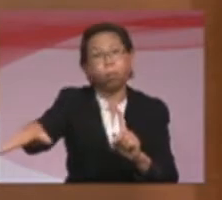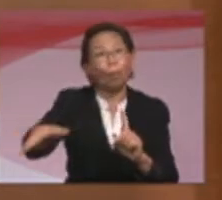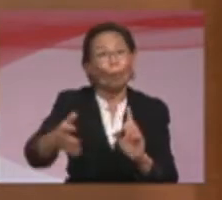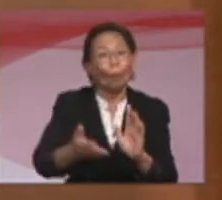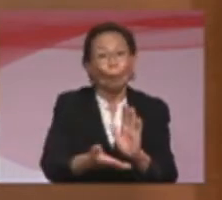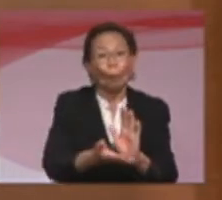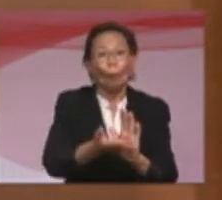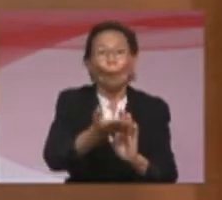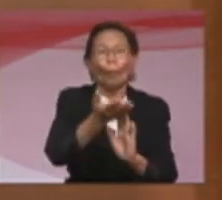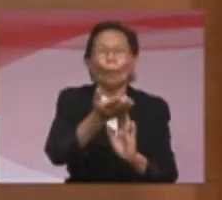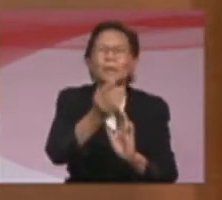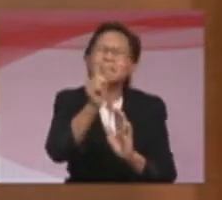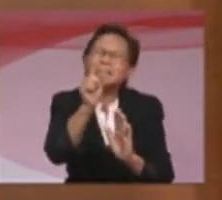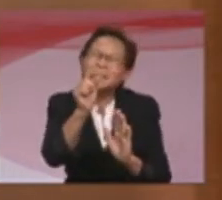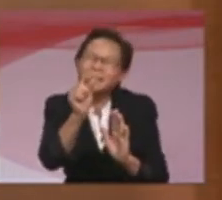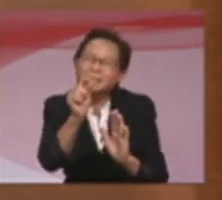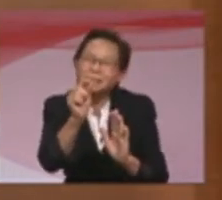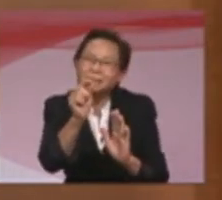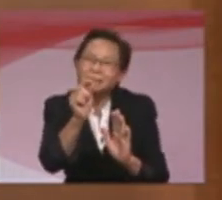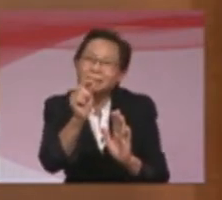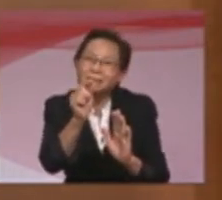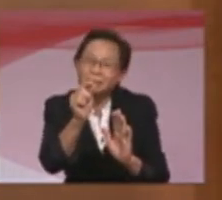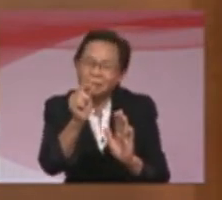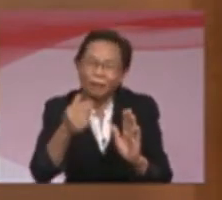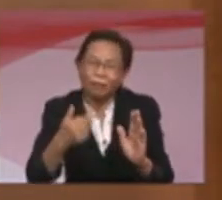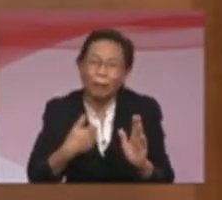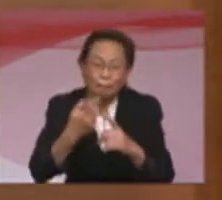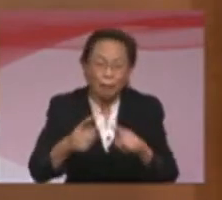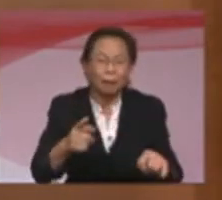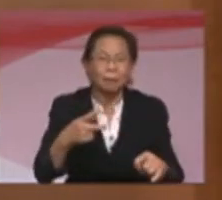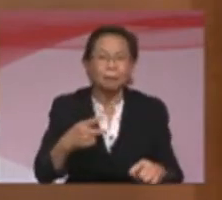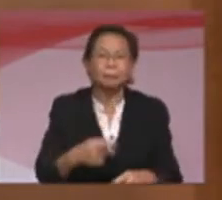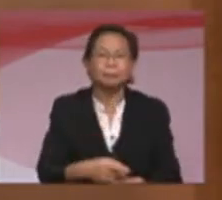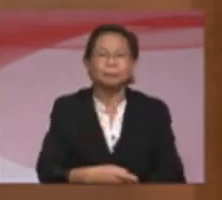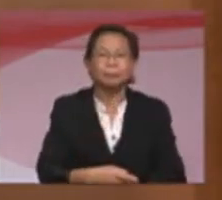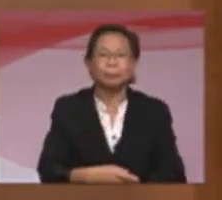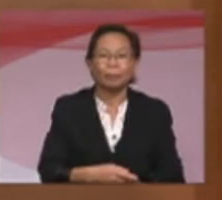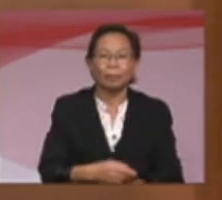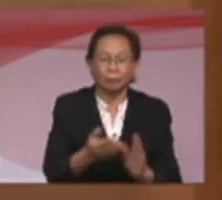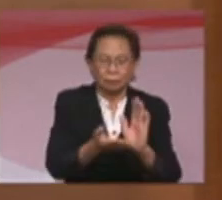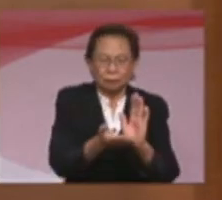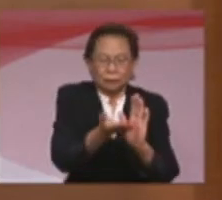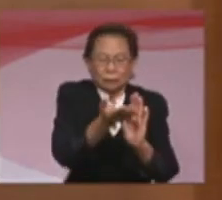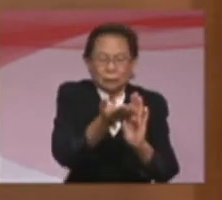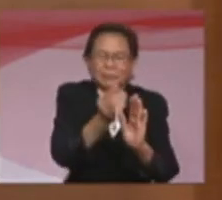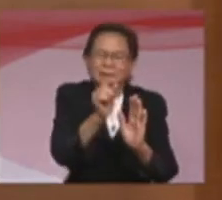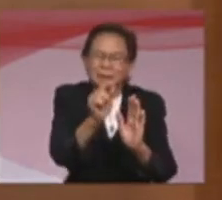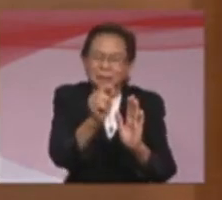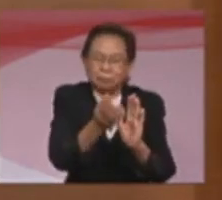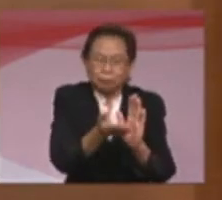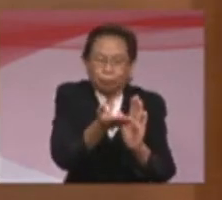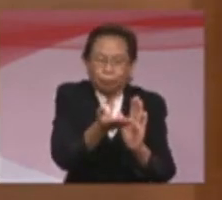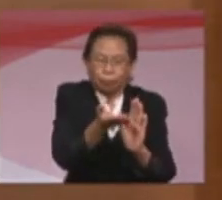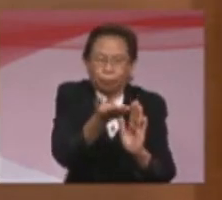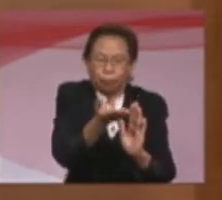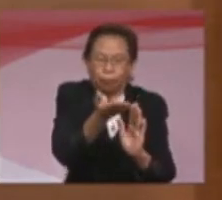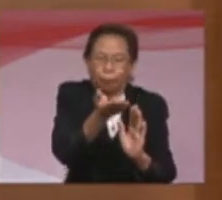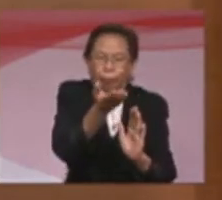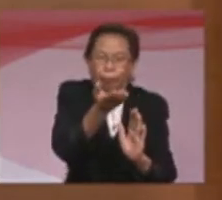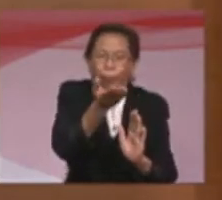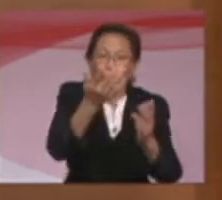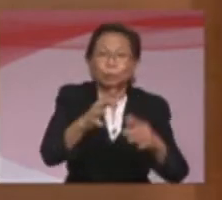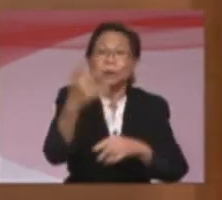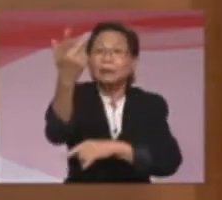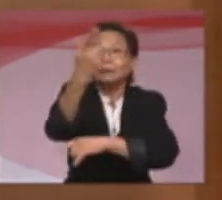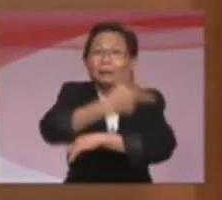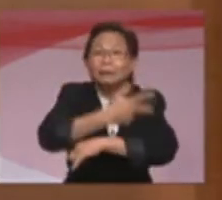walaupun sedikit. Ya, walaupun tapi sudah melihat peningkatan sedikit demi sedikit. Sudah 3